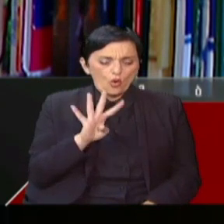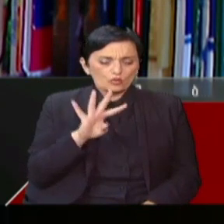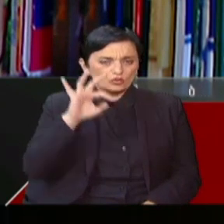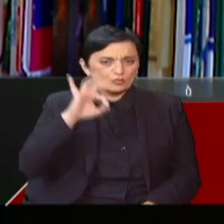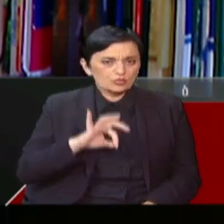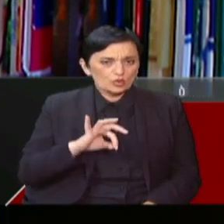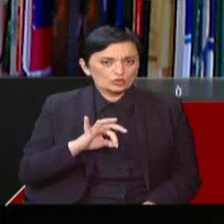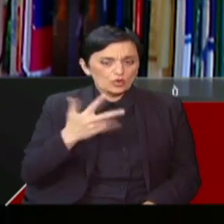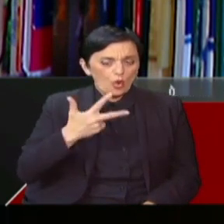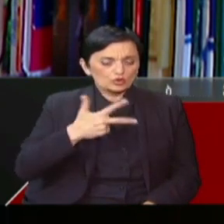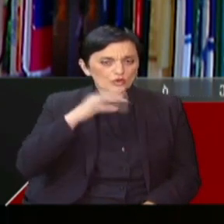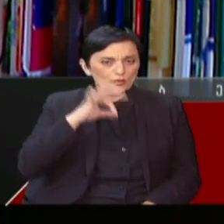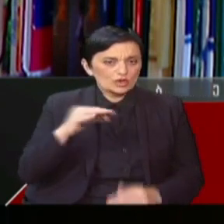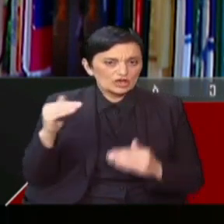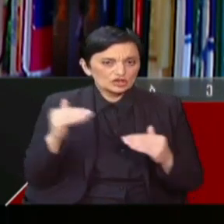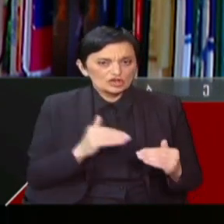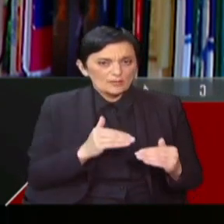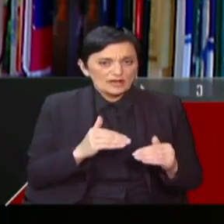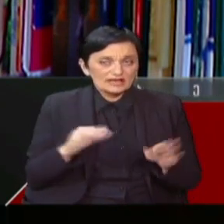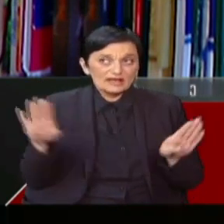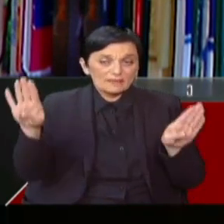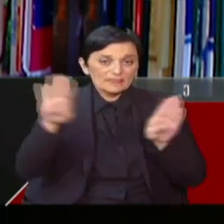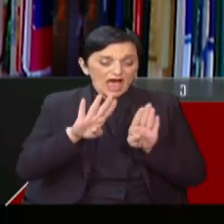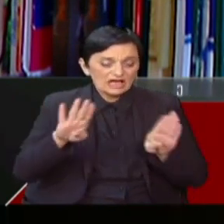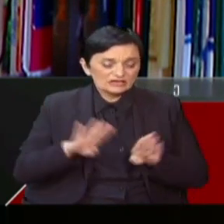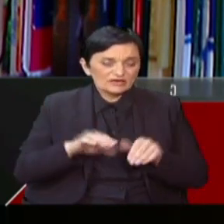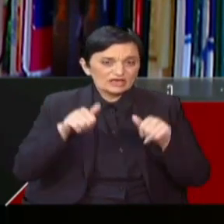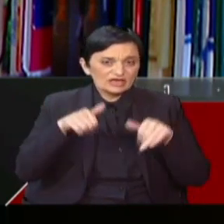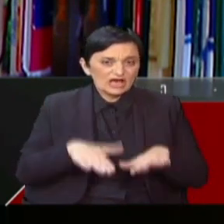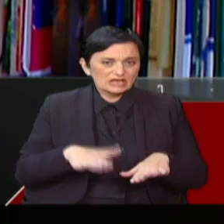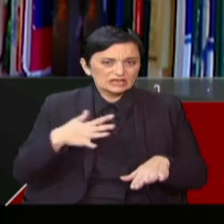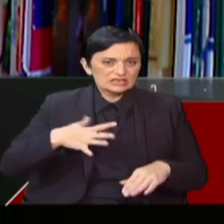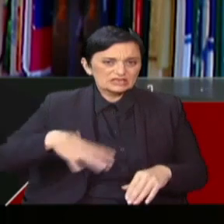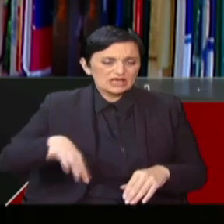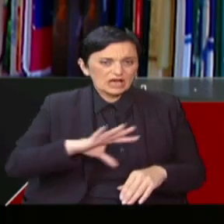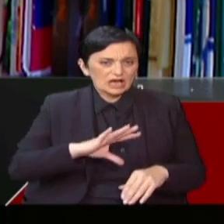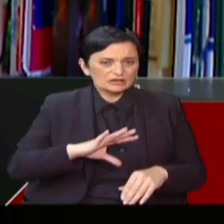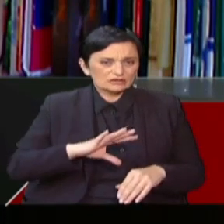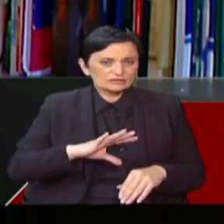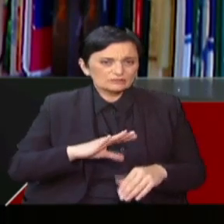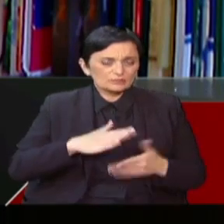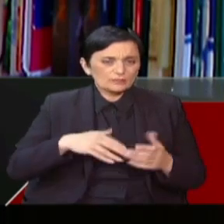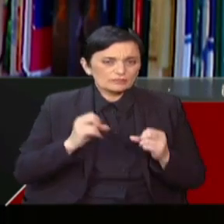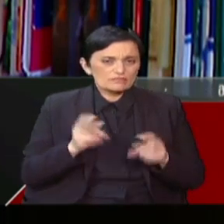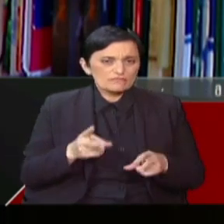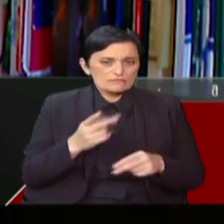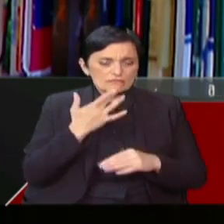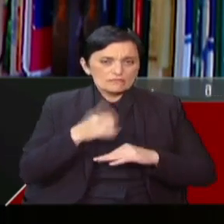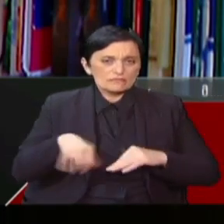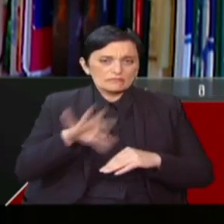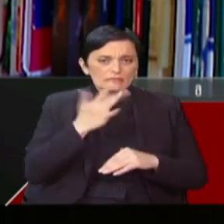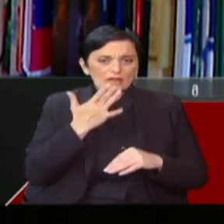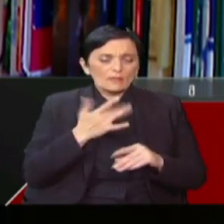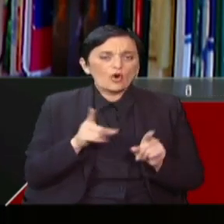44%-დან 30%-ამდე შემცირდა თანხმედრა გადაწყვეტილებები საქართველოსი ამ უსაფრთხოებისა საგარეო პოლიტიკას,